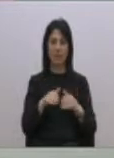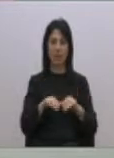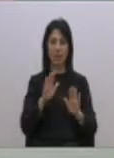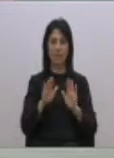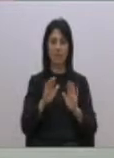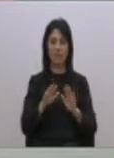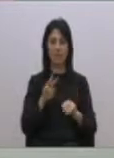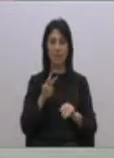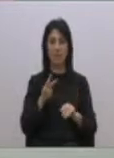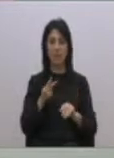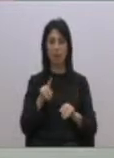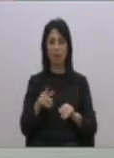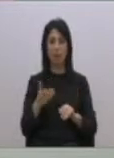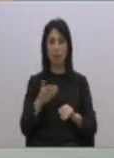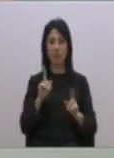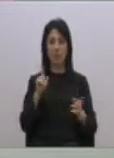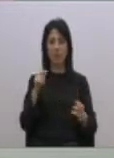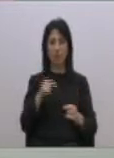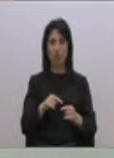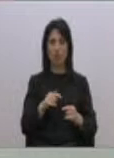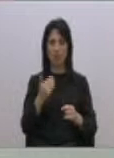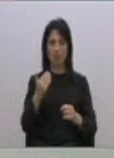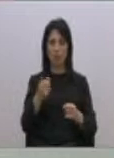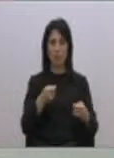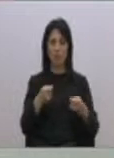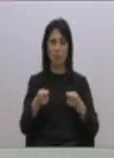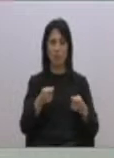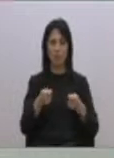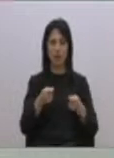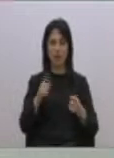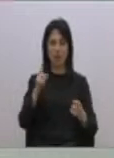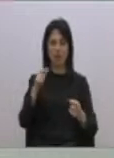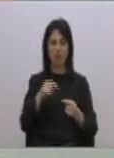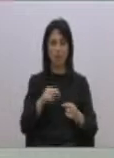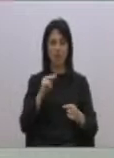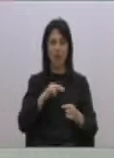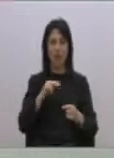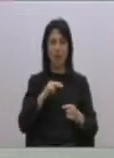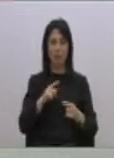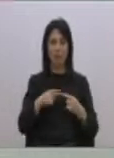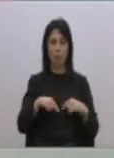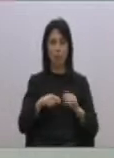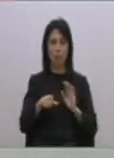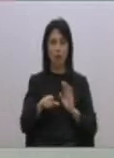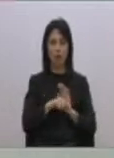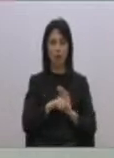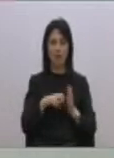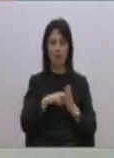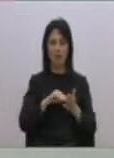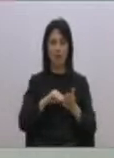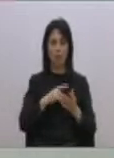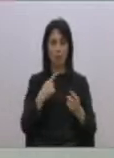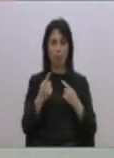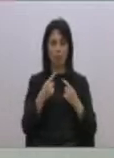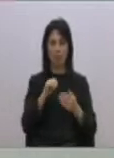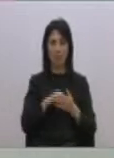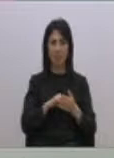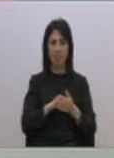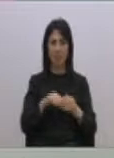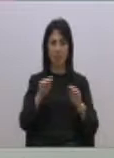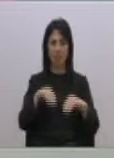hendronops, metodologii, tromasa, ce sa va misi, dargis, mare gulirebel, ianda, ce sa va misi, administrație, organustan, Cerii lobit construcții, s-a putut